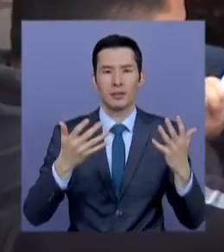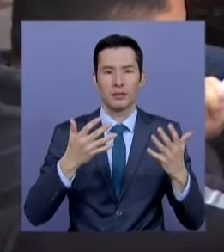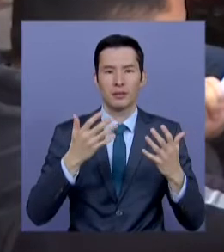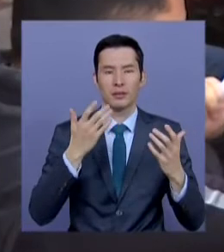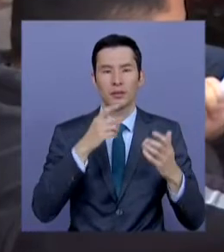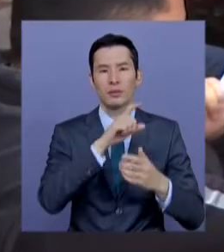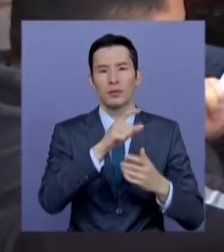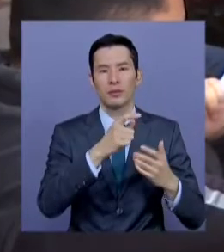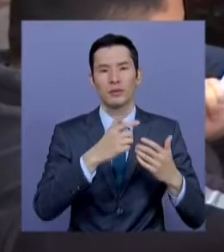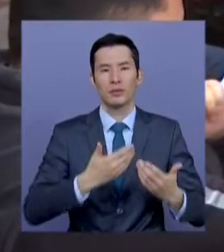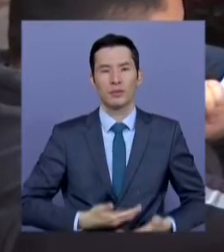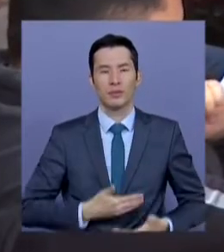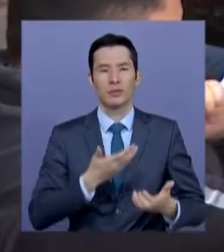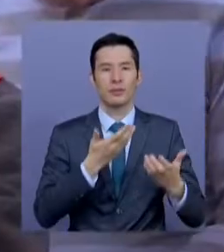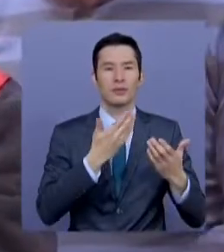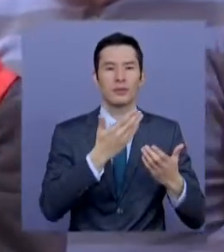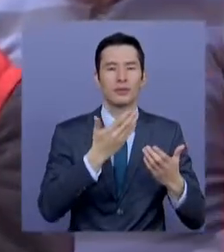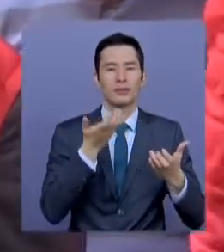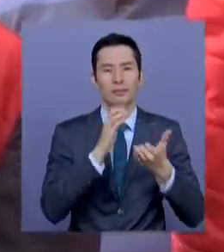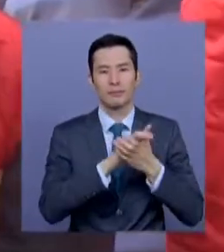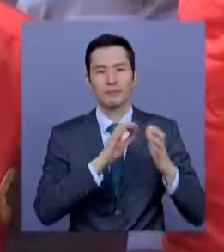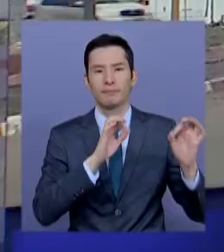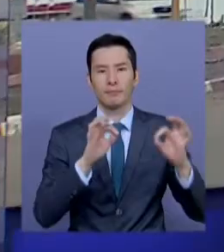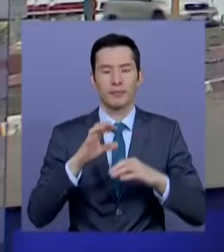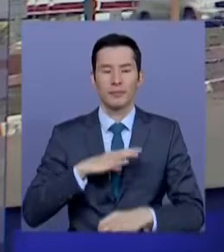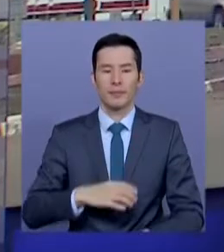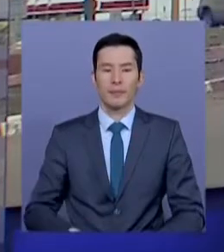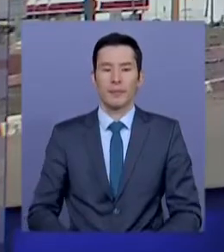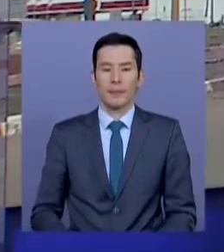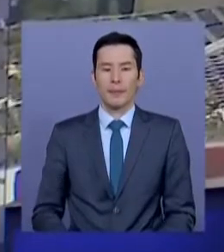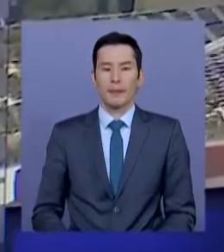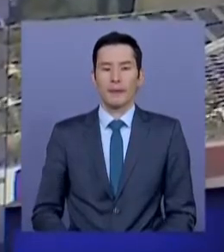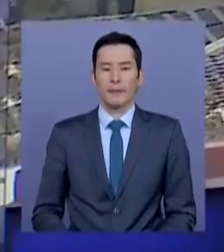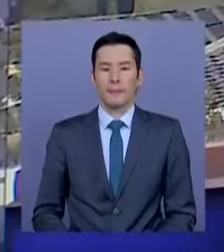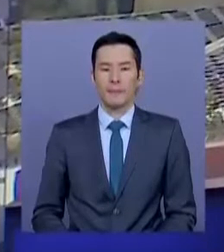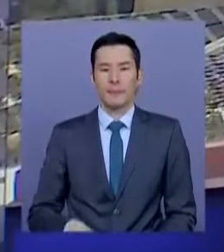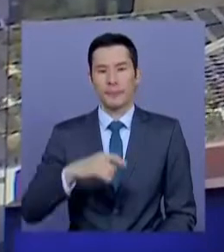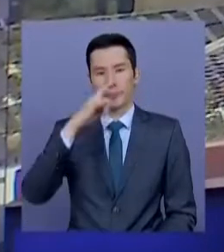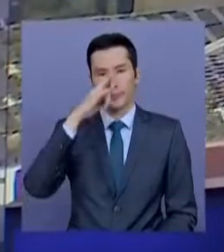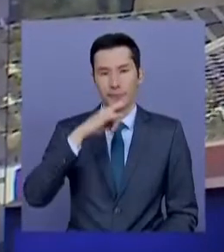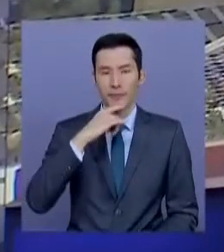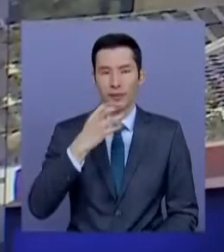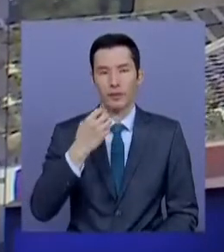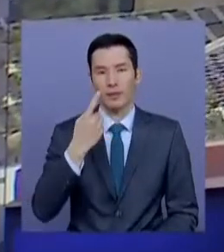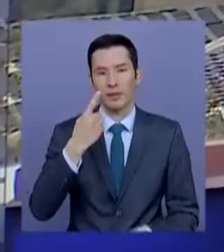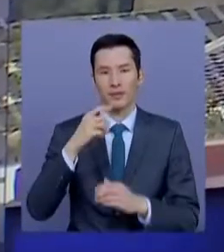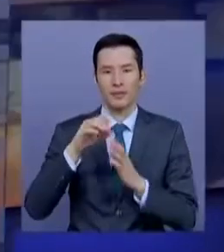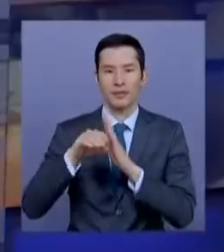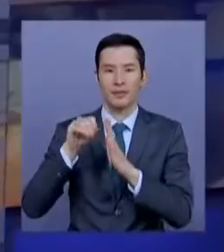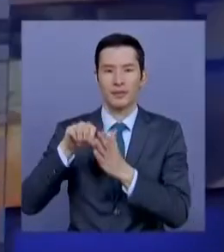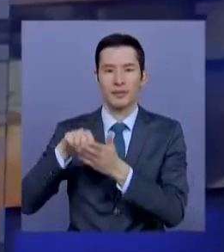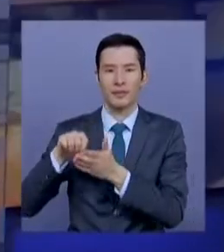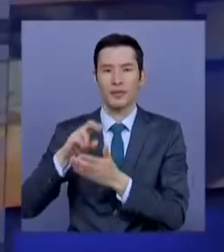тұрғындарын кандидаттың сайлау алды бағдарламасымен таныстырды. Қазақстан Республикасының президенттігіне тағы бір үміткер Әміржан